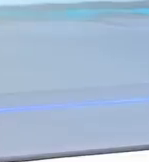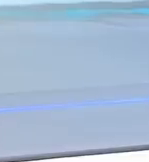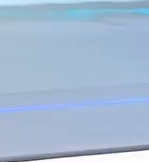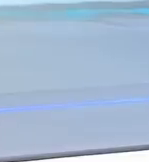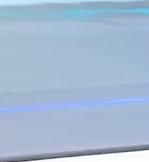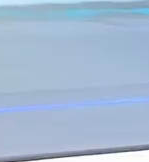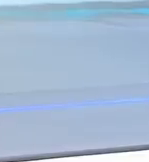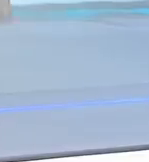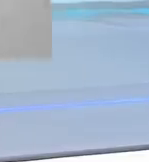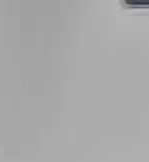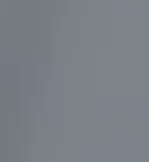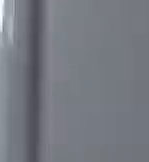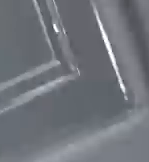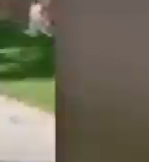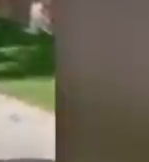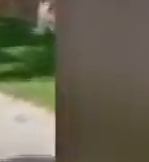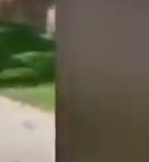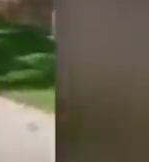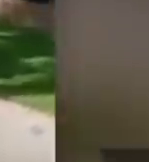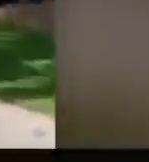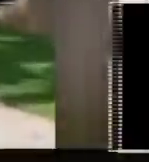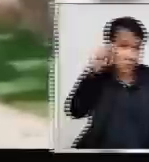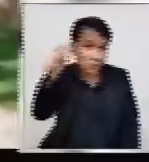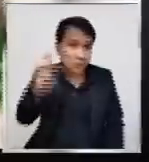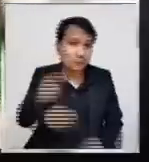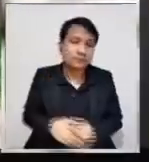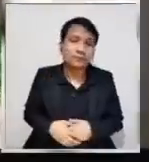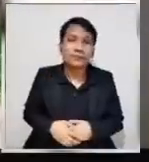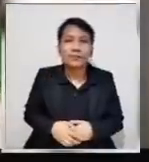kay Chino Trinidad.